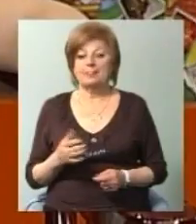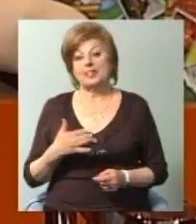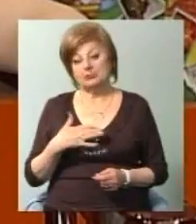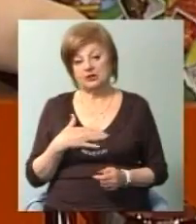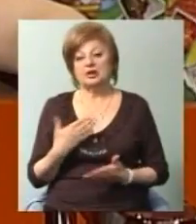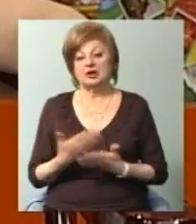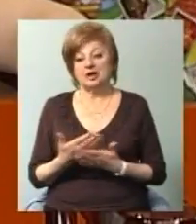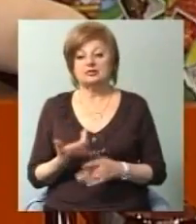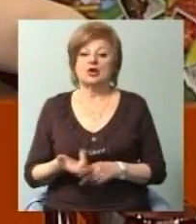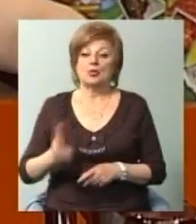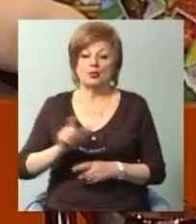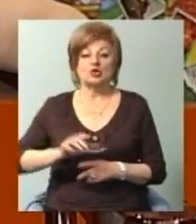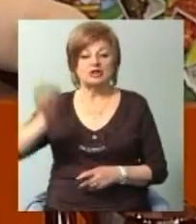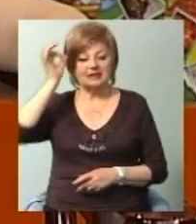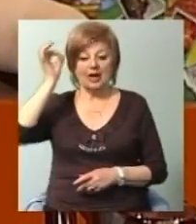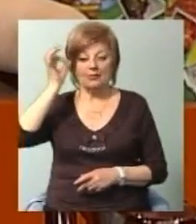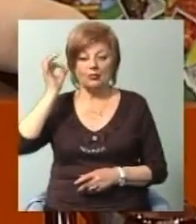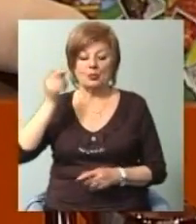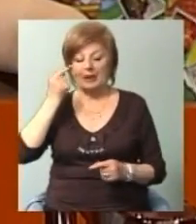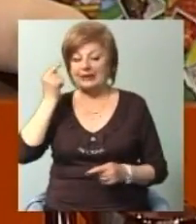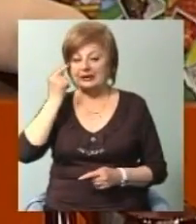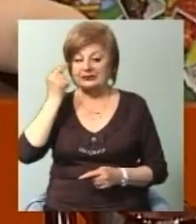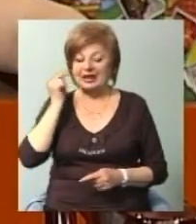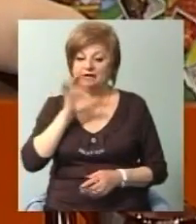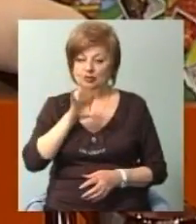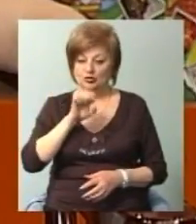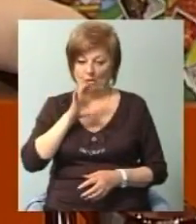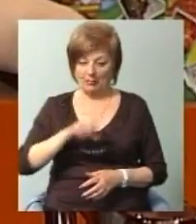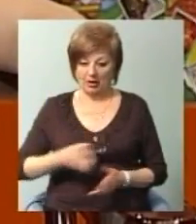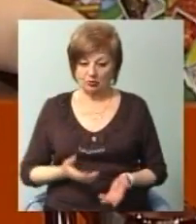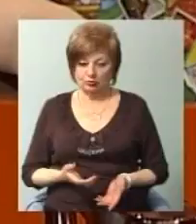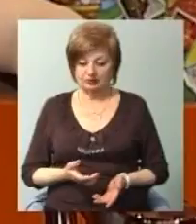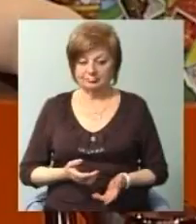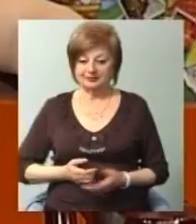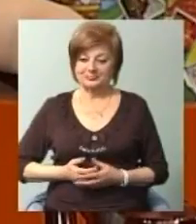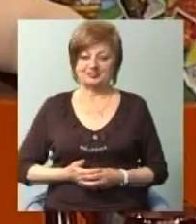Мені більше нагадує китайську собаку.